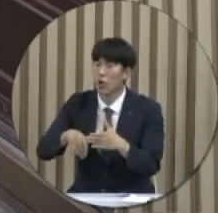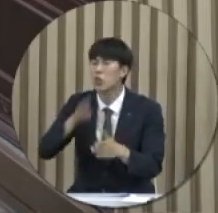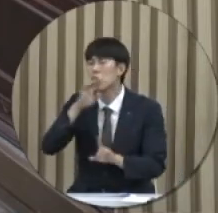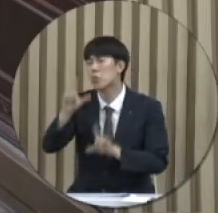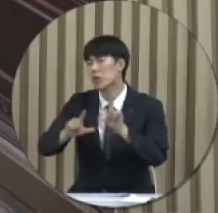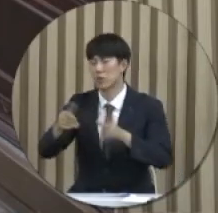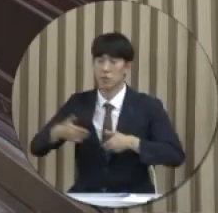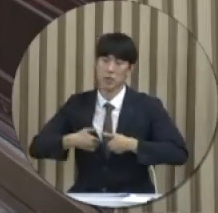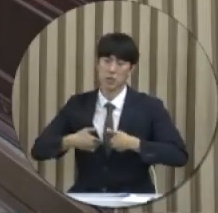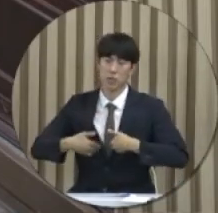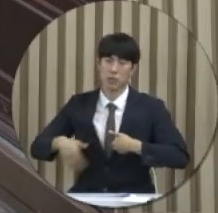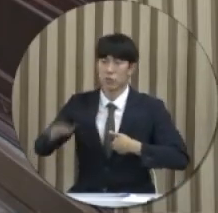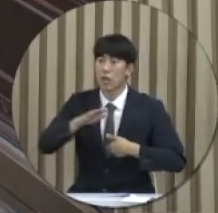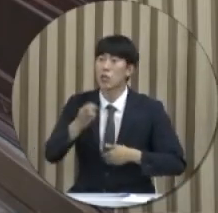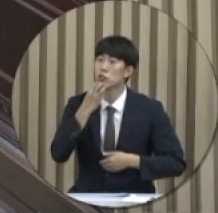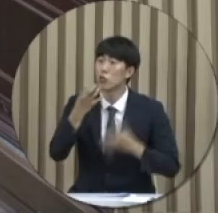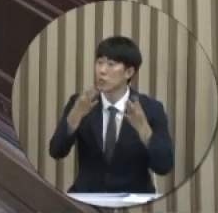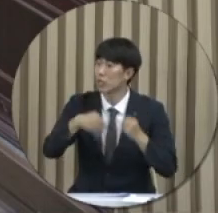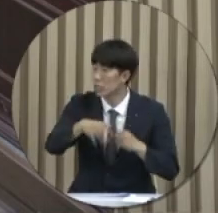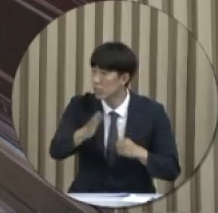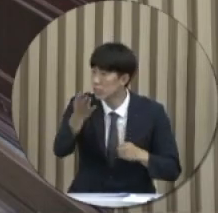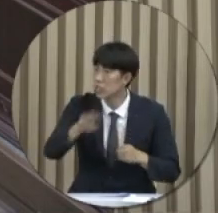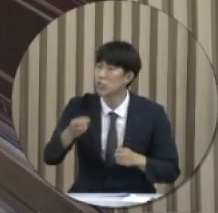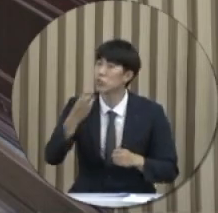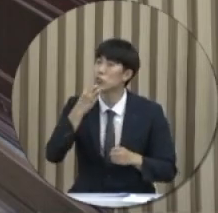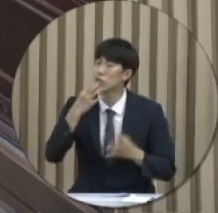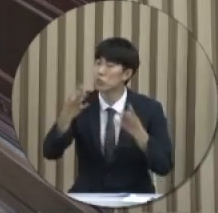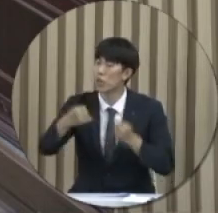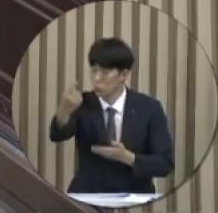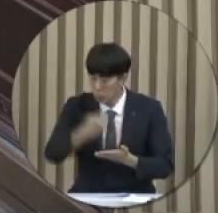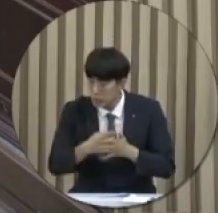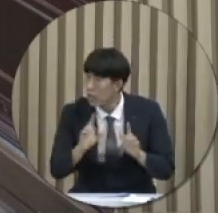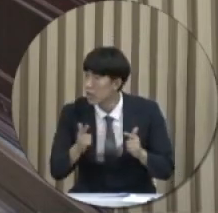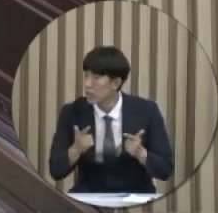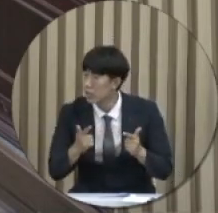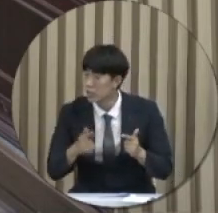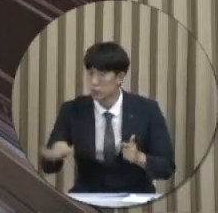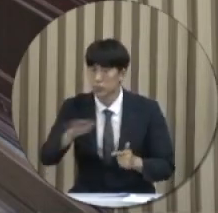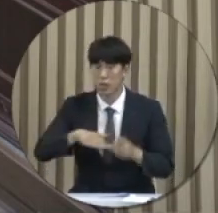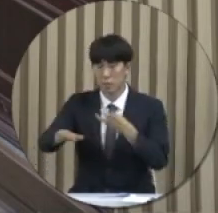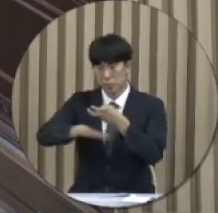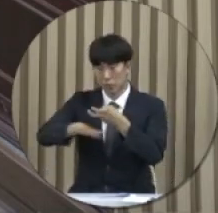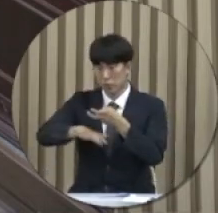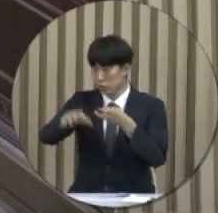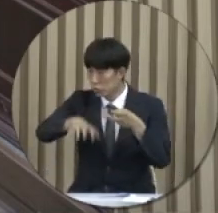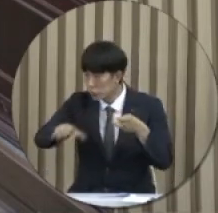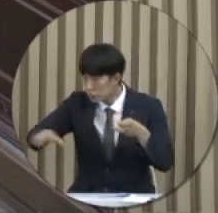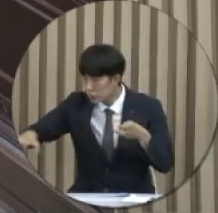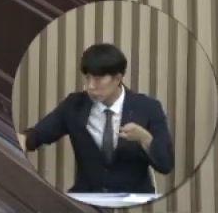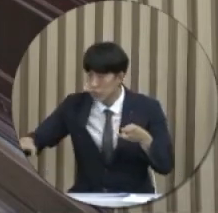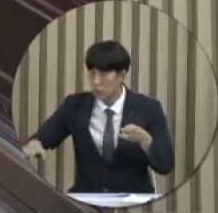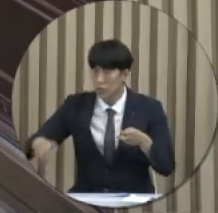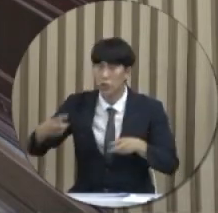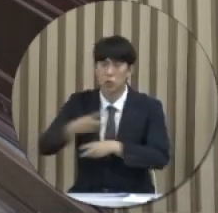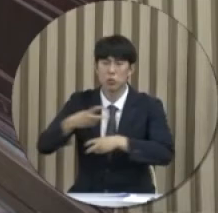우리가 서울을 많이 가지, 서울 사람이 화성을 많이 오지는 않지 않습니까? 저희가 버스 정거장이고 뭐고 교통